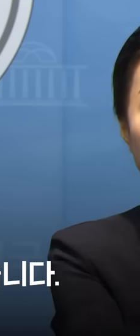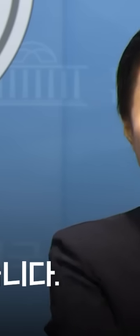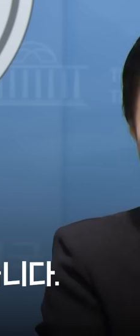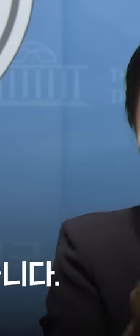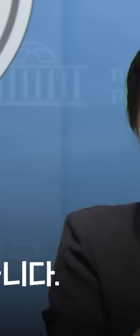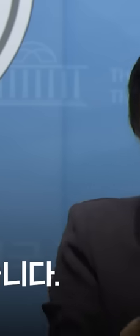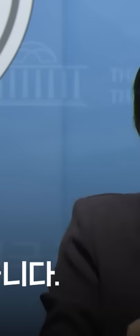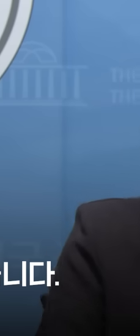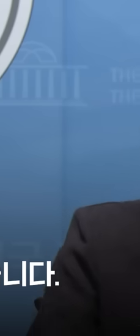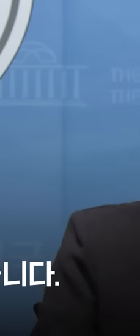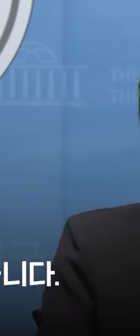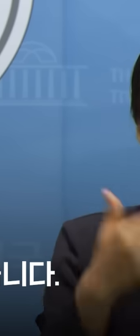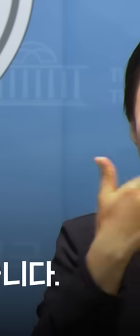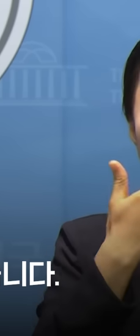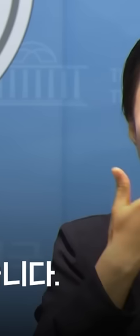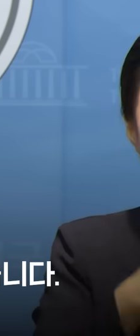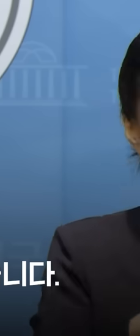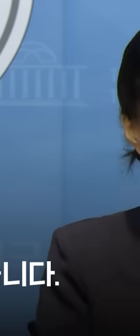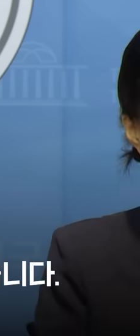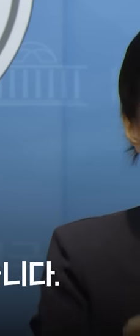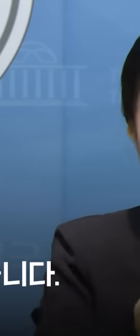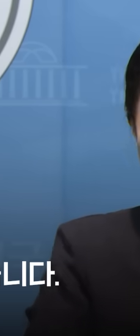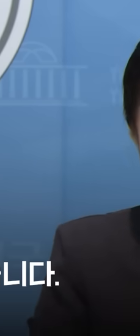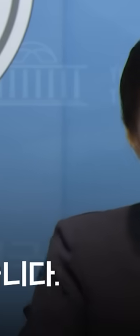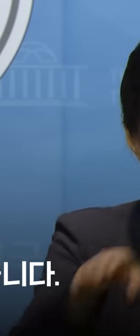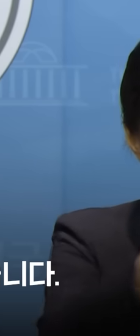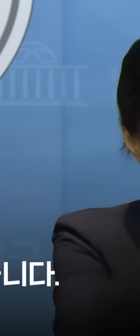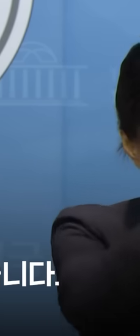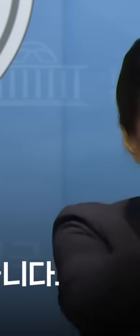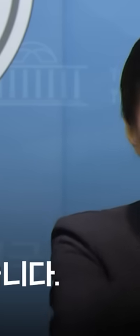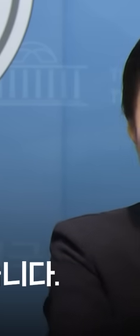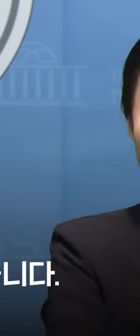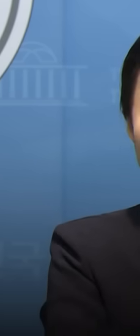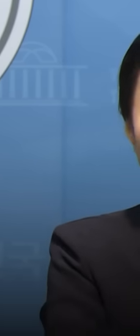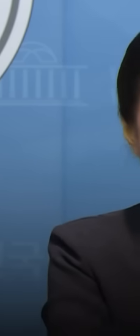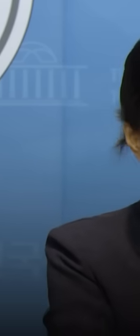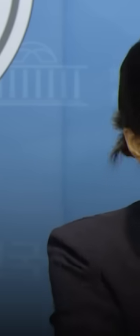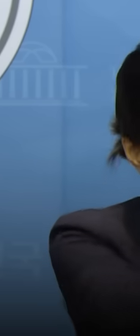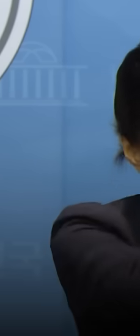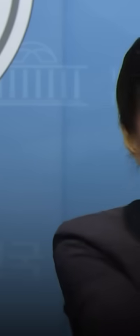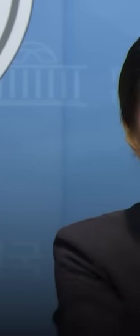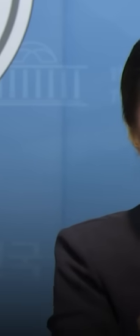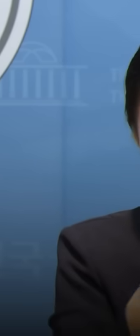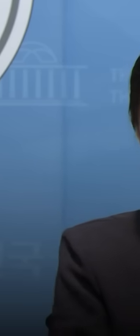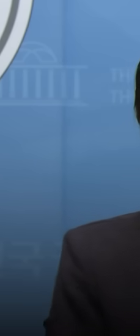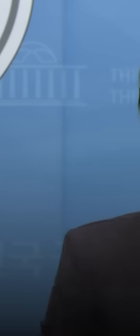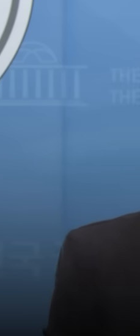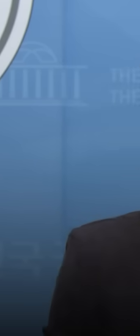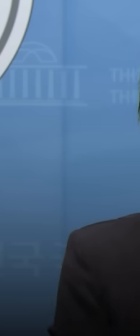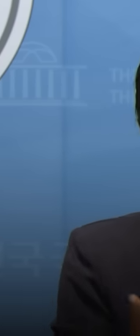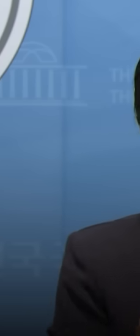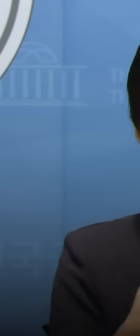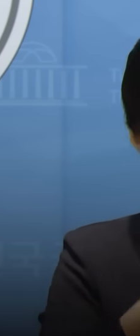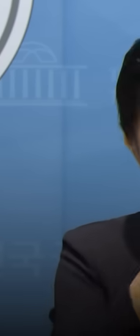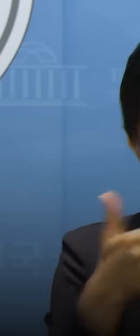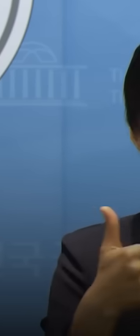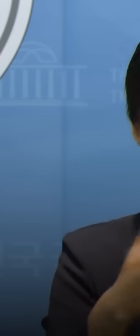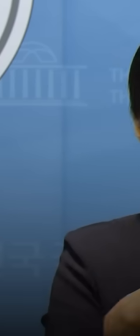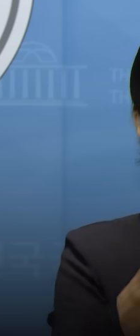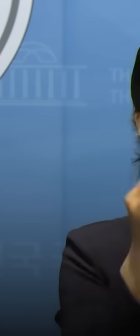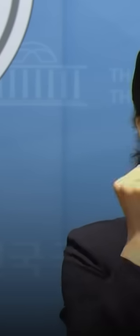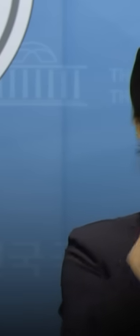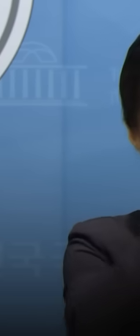의혹은 정부와 공공 기간이 저질렀습니다 사태의 엄중함을 알았다면 이제라도 바로